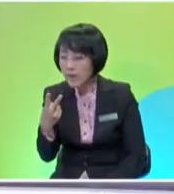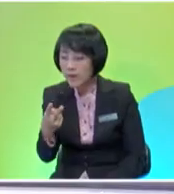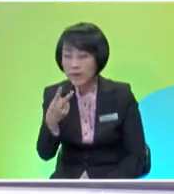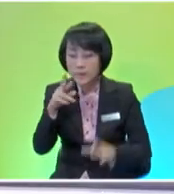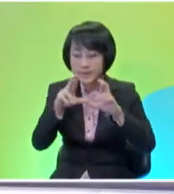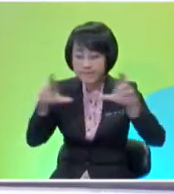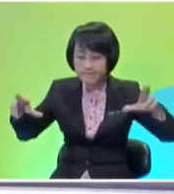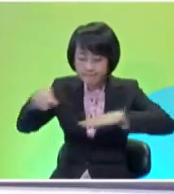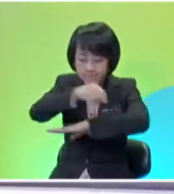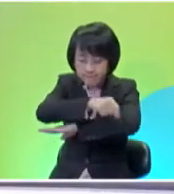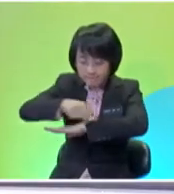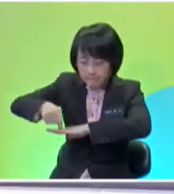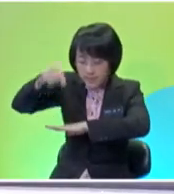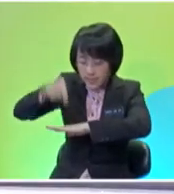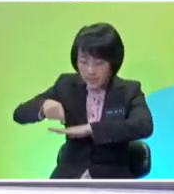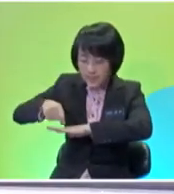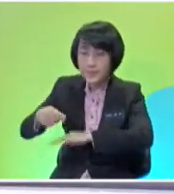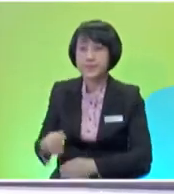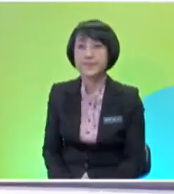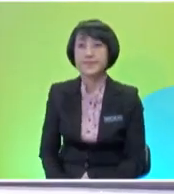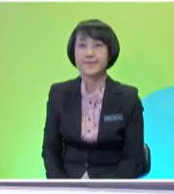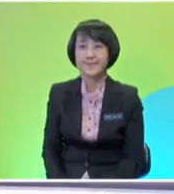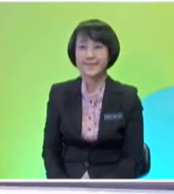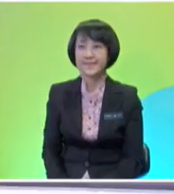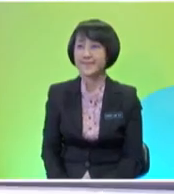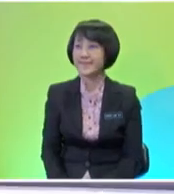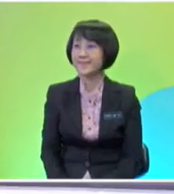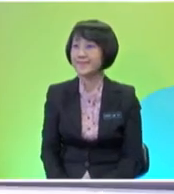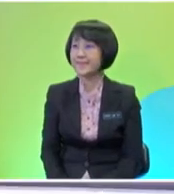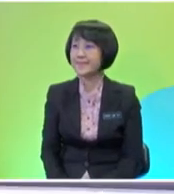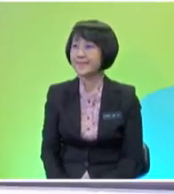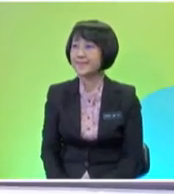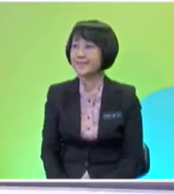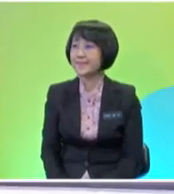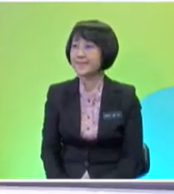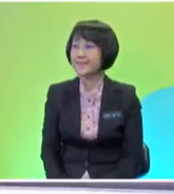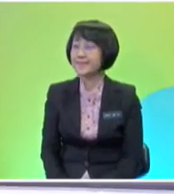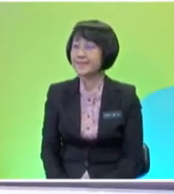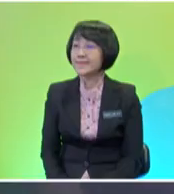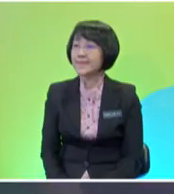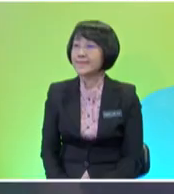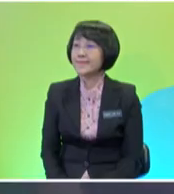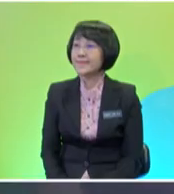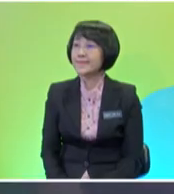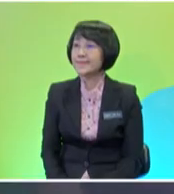Okey. 15. Panjang pun 15 juga. Kita ukur dulu.